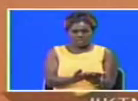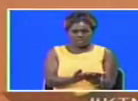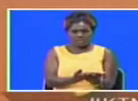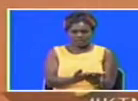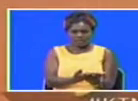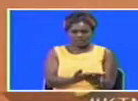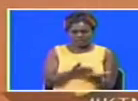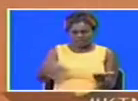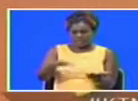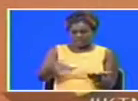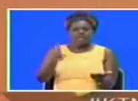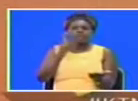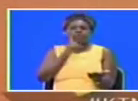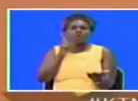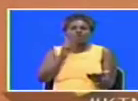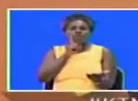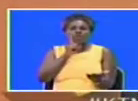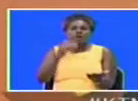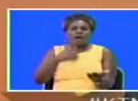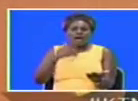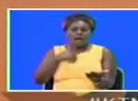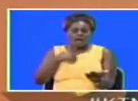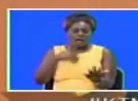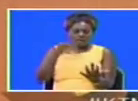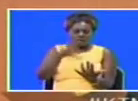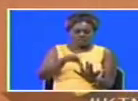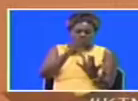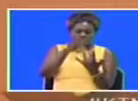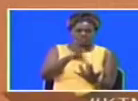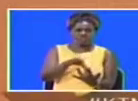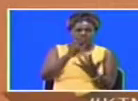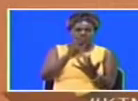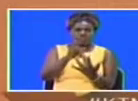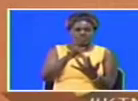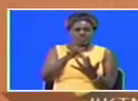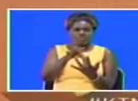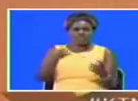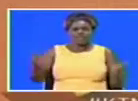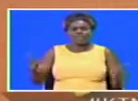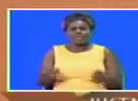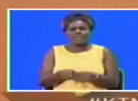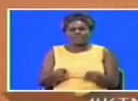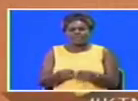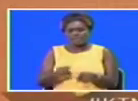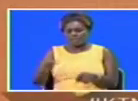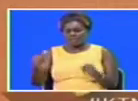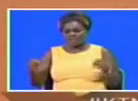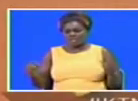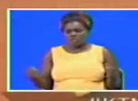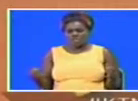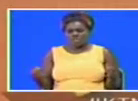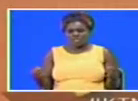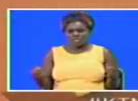baadhi ya maeneo ambayo kesho kutakuwa na kura hizo za mchujo, na mtazamaji, pia katika taarifa nyingine ambayo